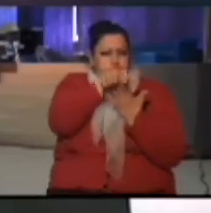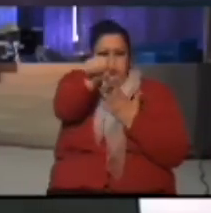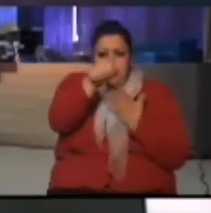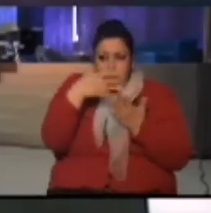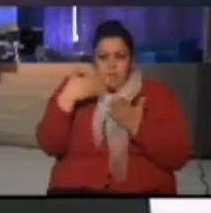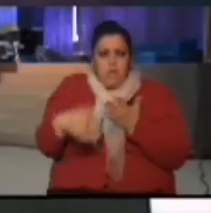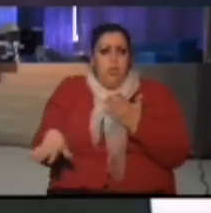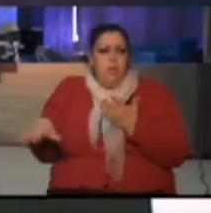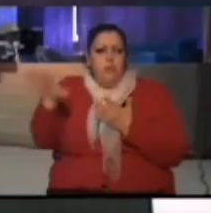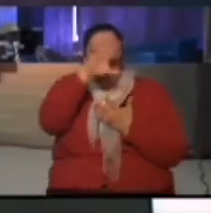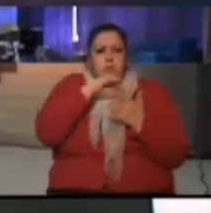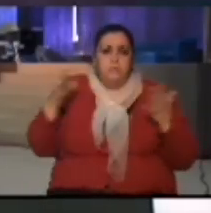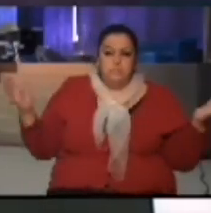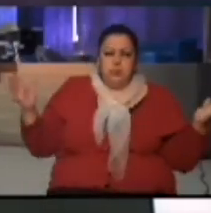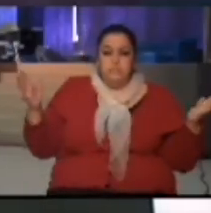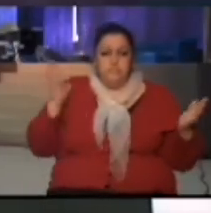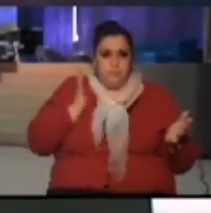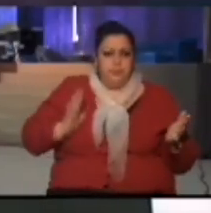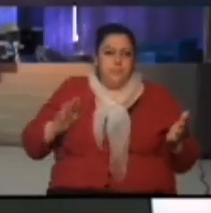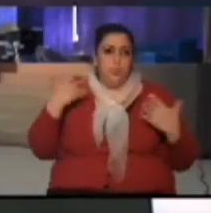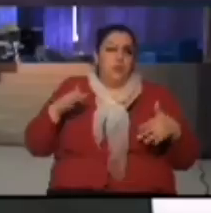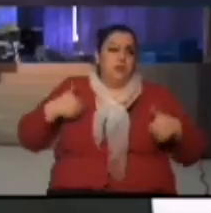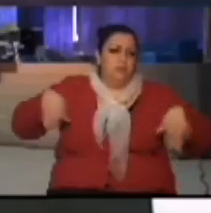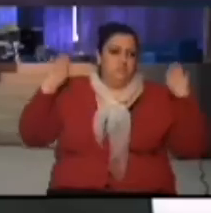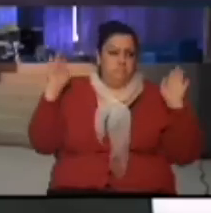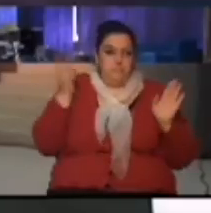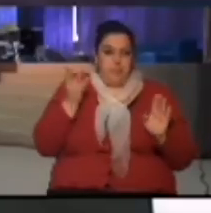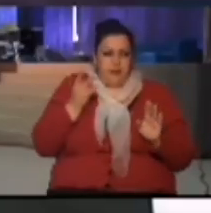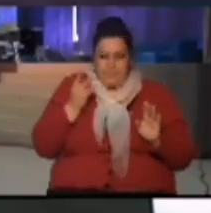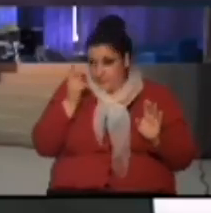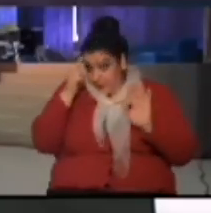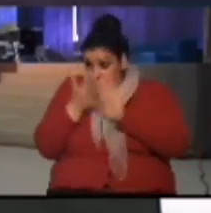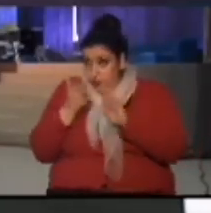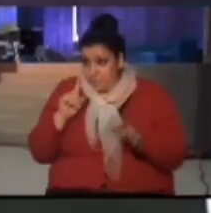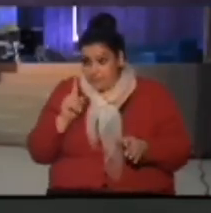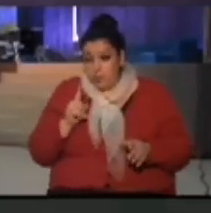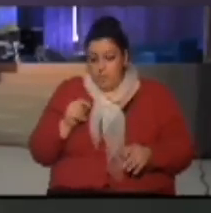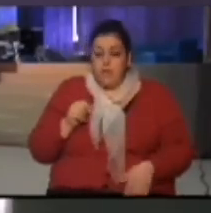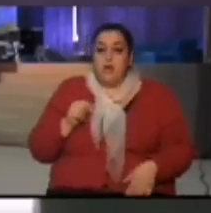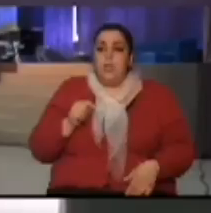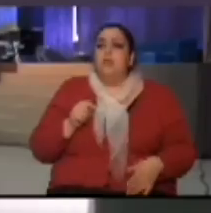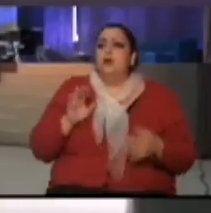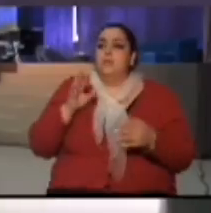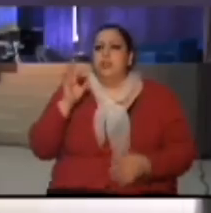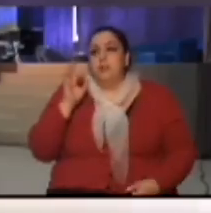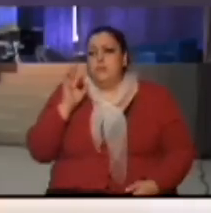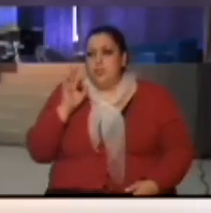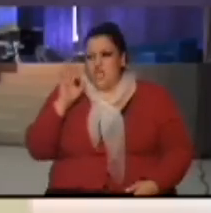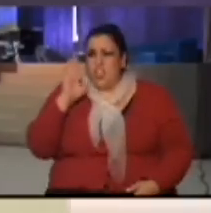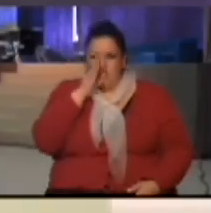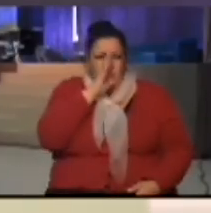պետքա դռները բացեն ու հանձնվեն, ճիշտ ենք հասկանում, սա ռազմավարություն, թշնամու